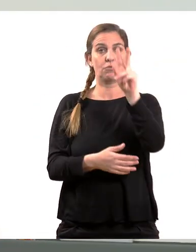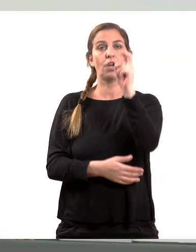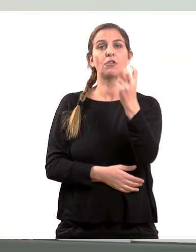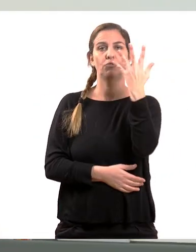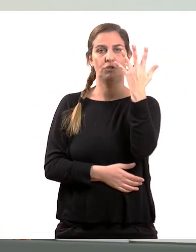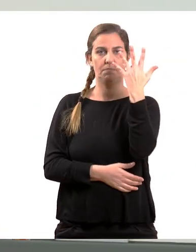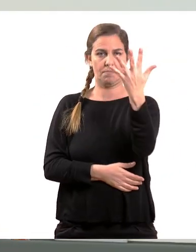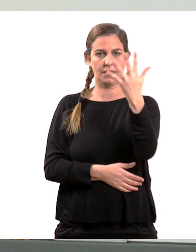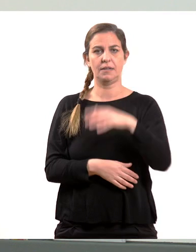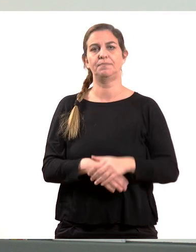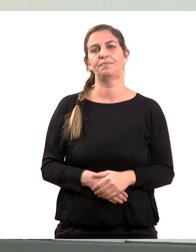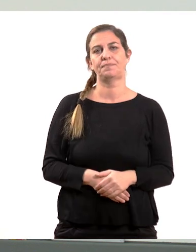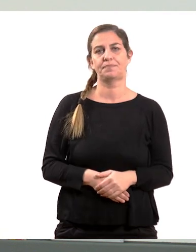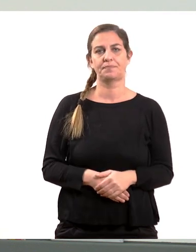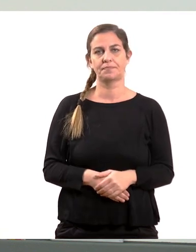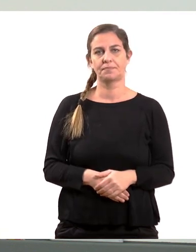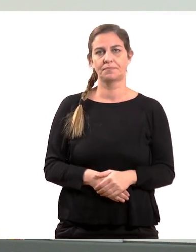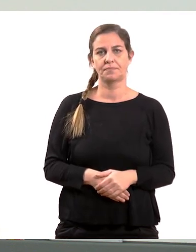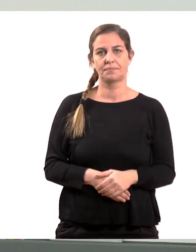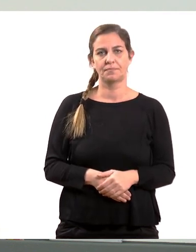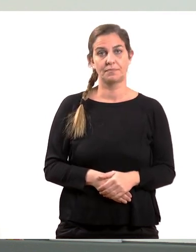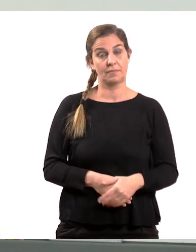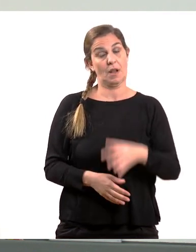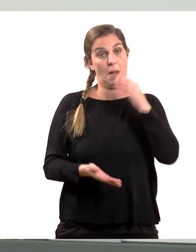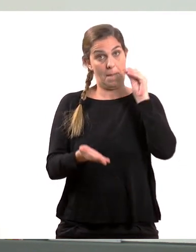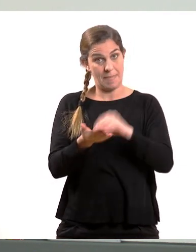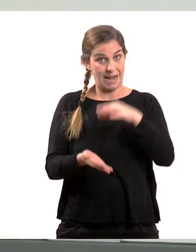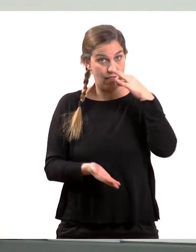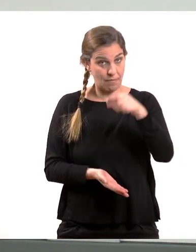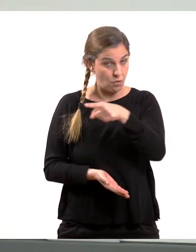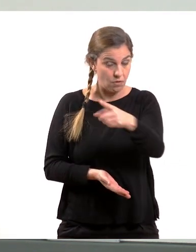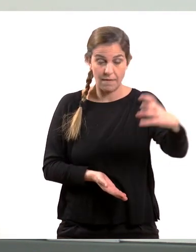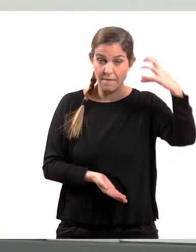1325 τα κιλά του μπαμπά. Και σας ξαναθυμίζω πάλι.